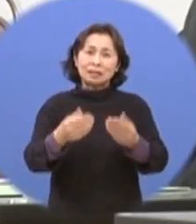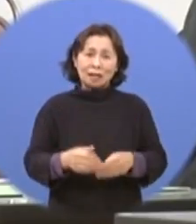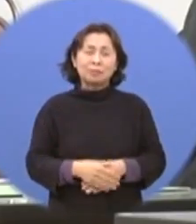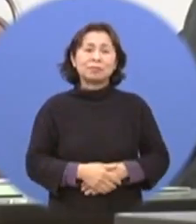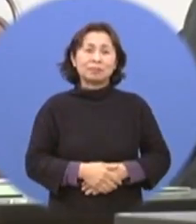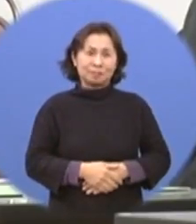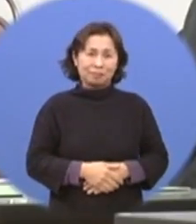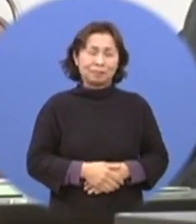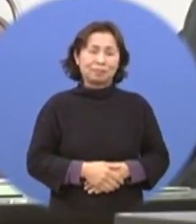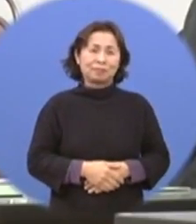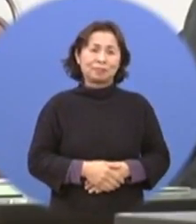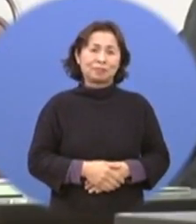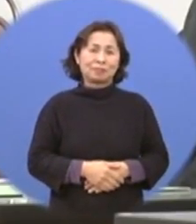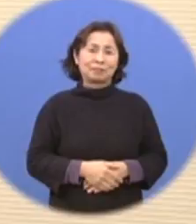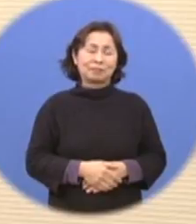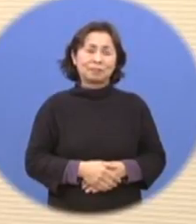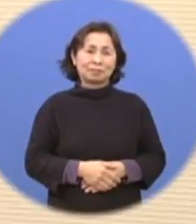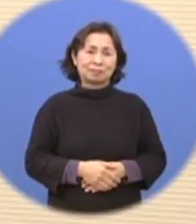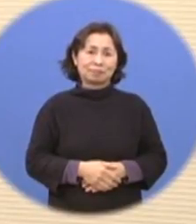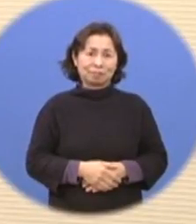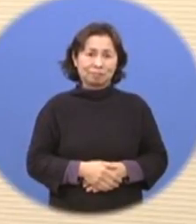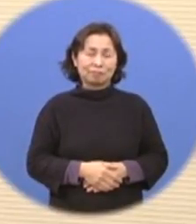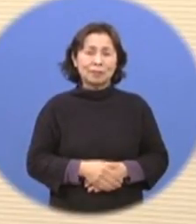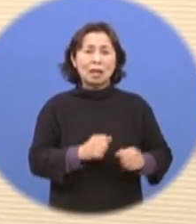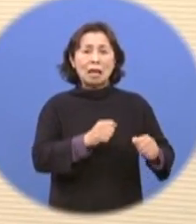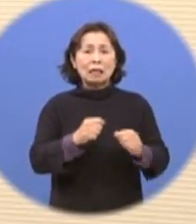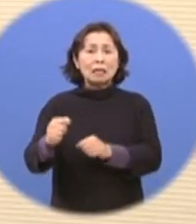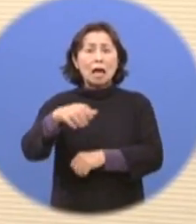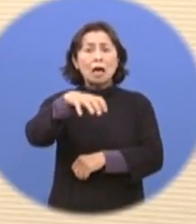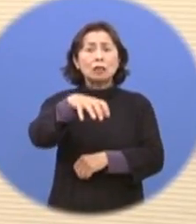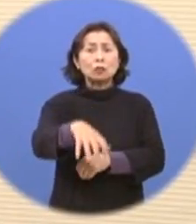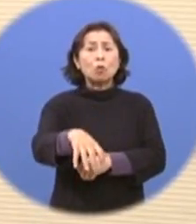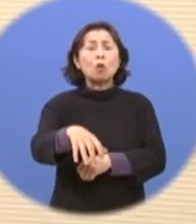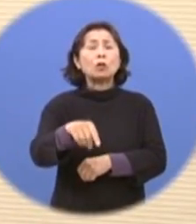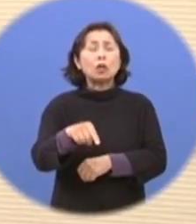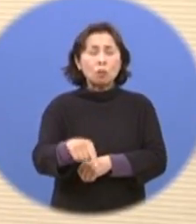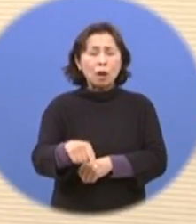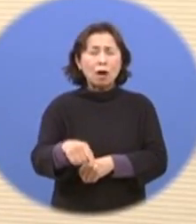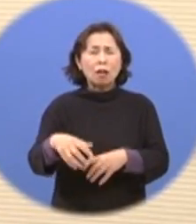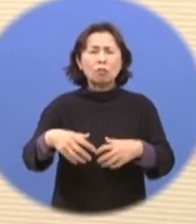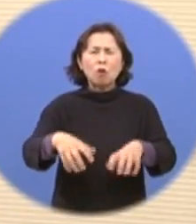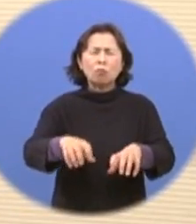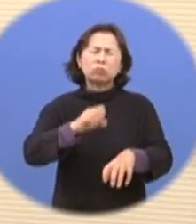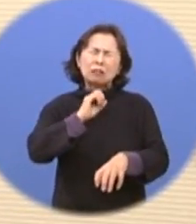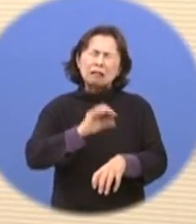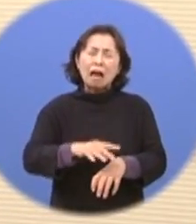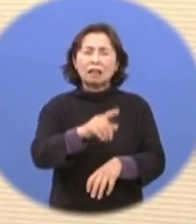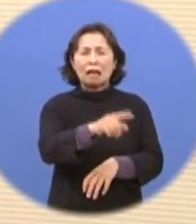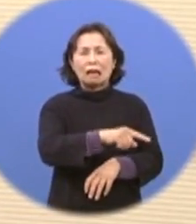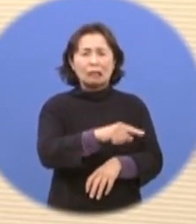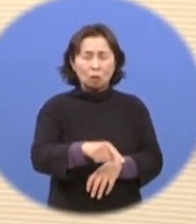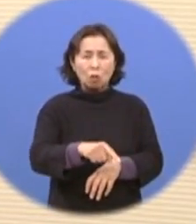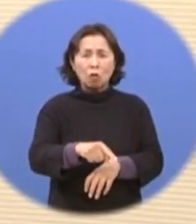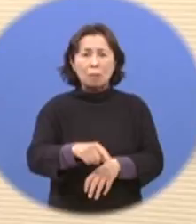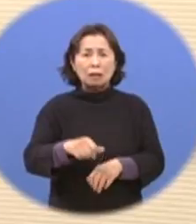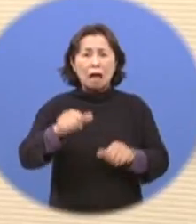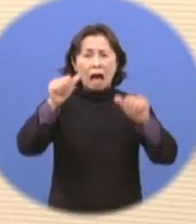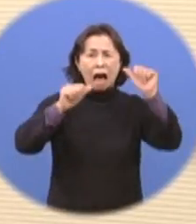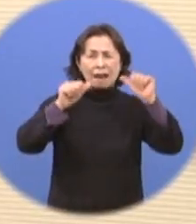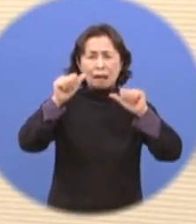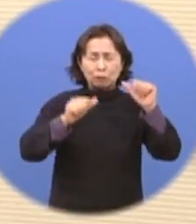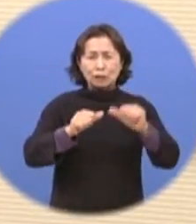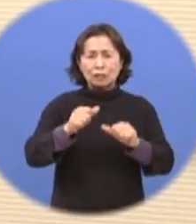次に教非難所には動物の嫌いな方また動物もアレルギーを持っている